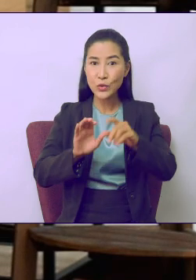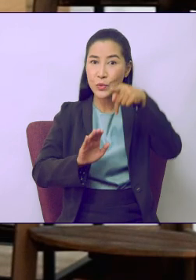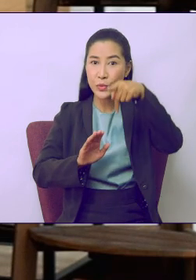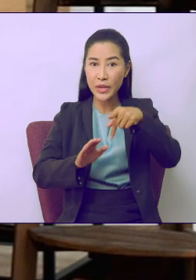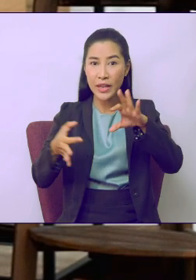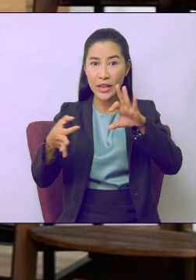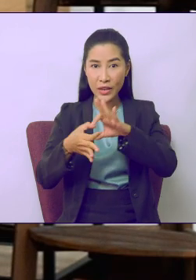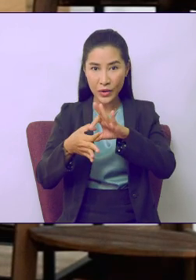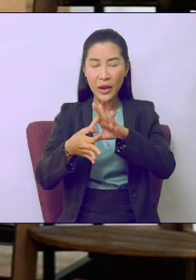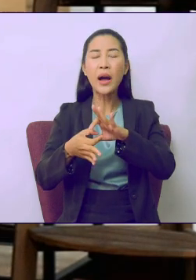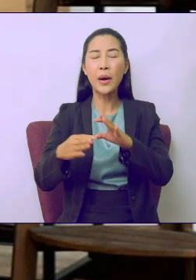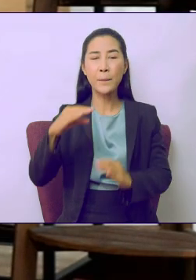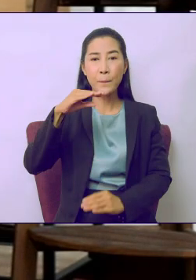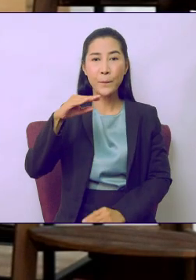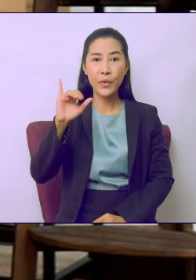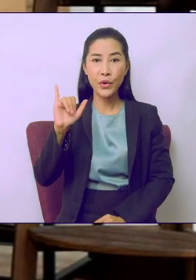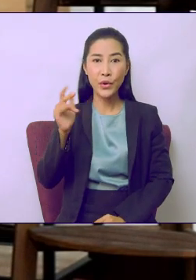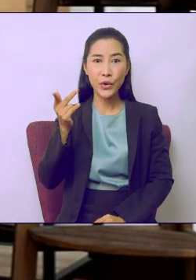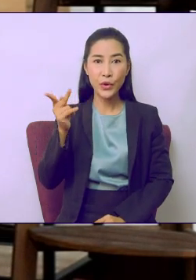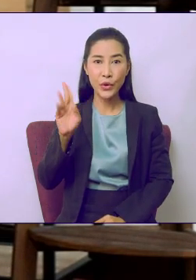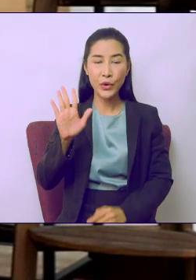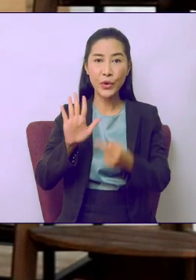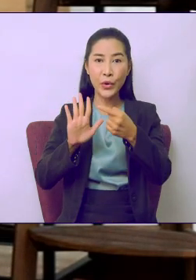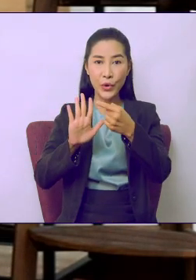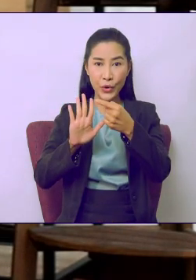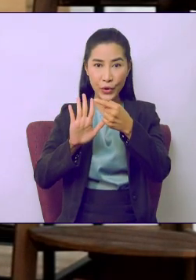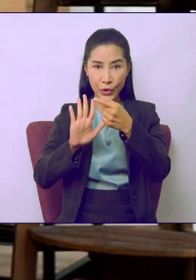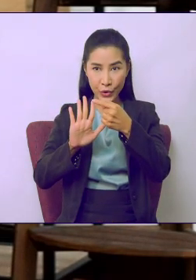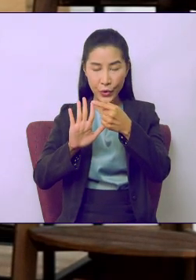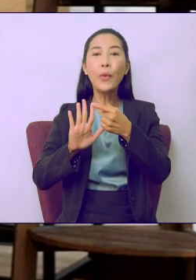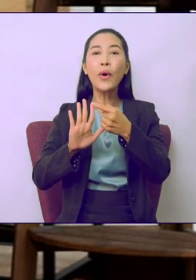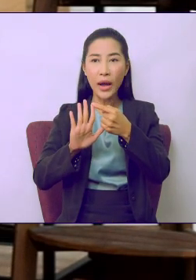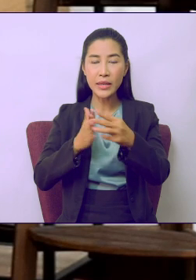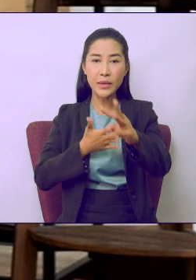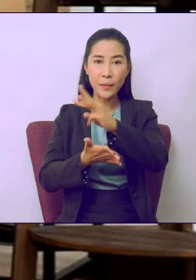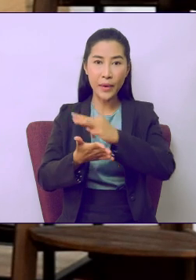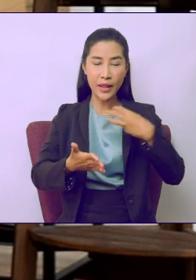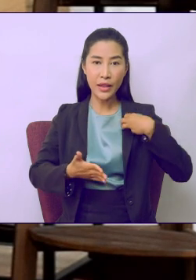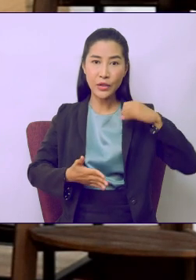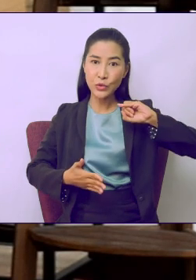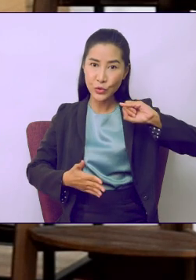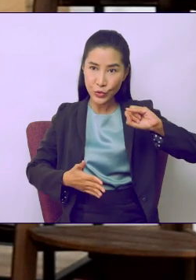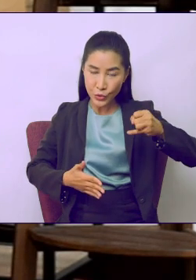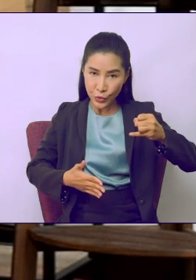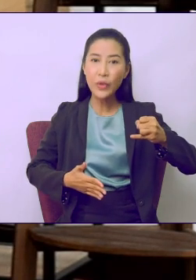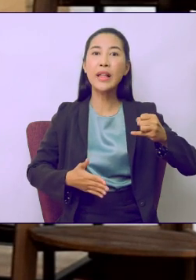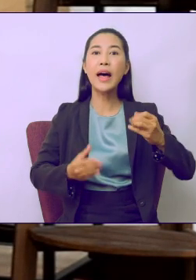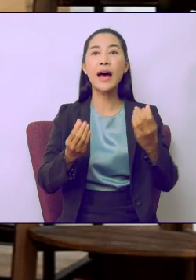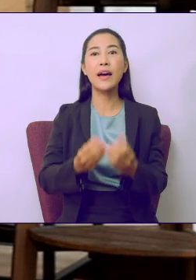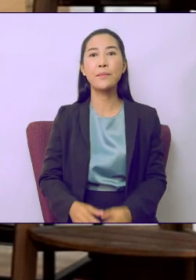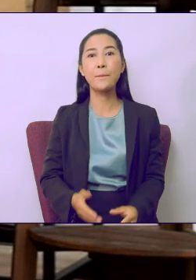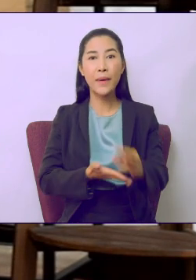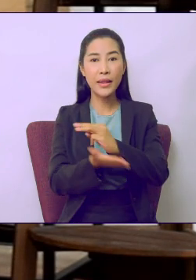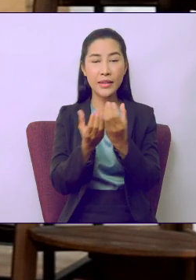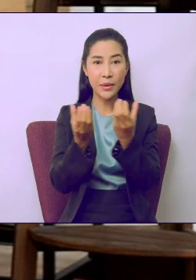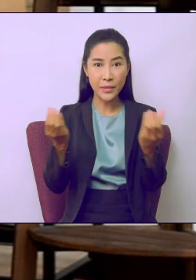โยคะบำบัดนะครับอยู่อ่าจุฬาลงกรณ์มหาวิทยาลัยนะครับธรรมศาสตร์นะครับอ่าหมอแม่ฟ้าหลวงนะครับ